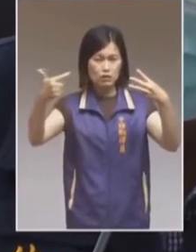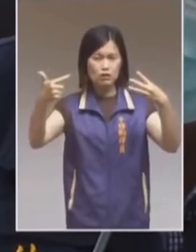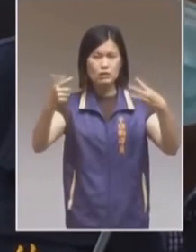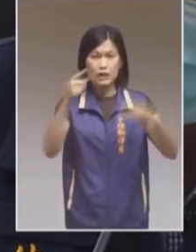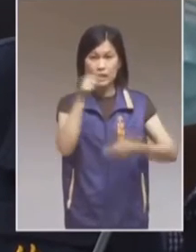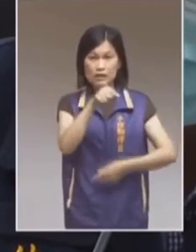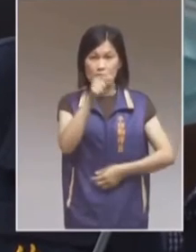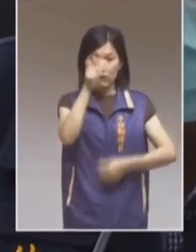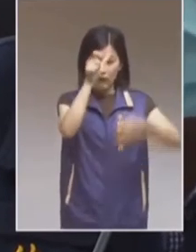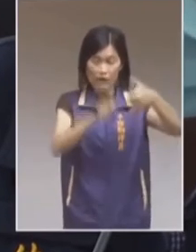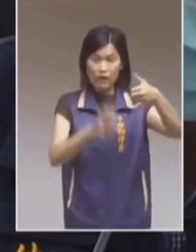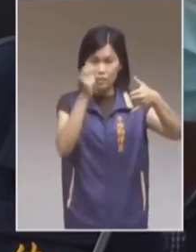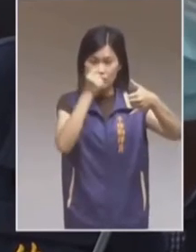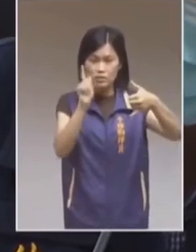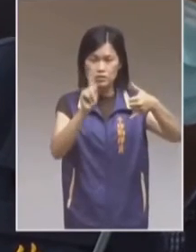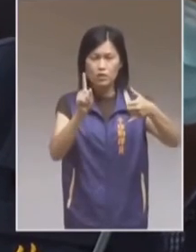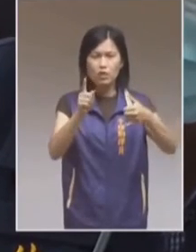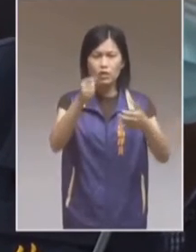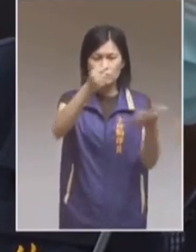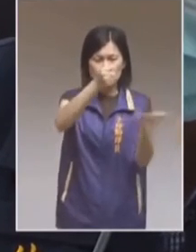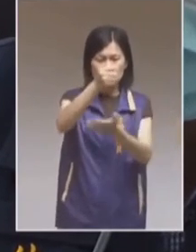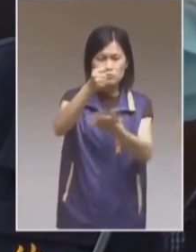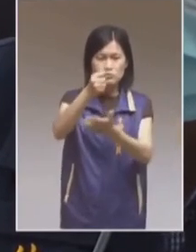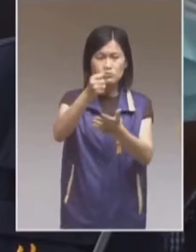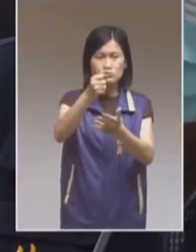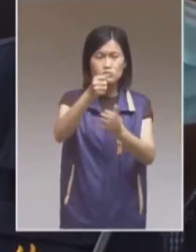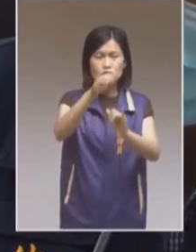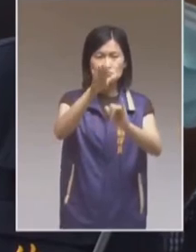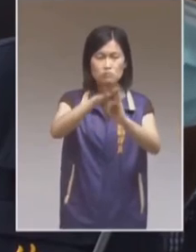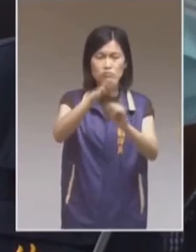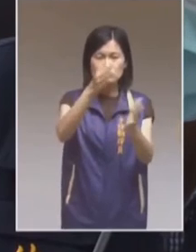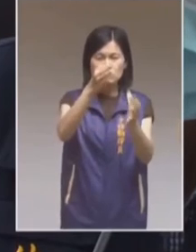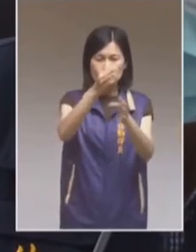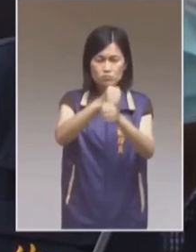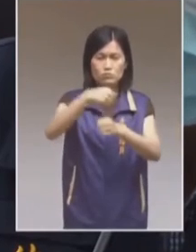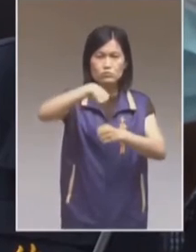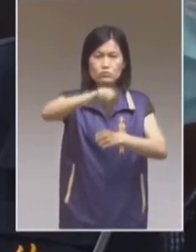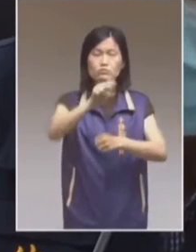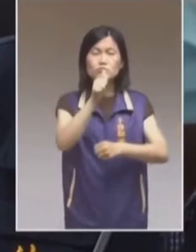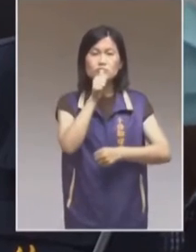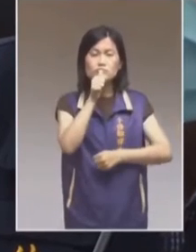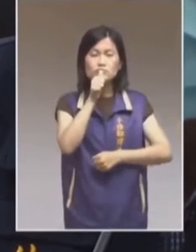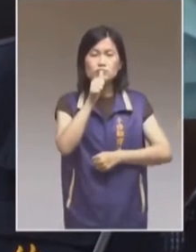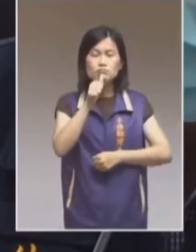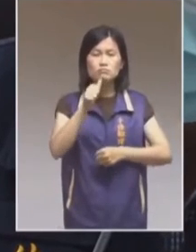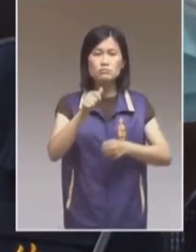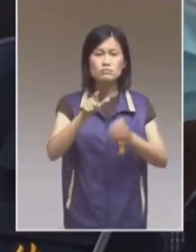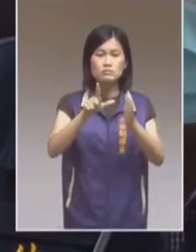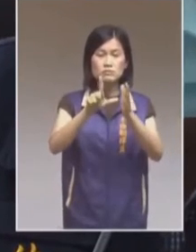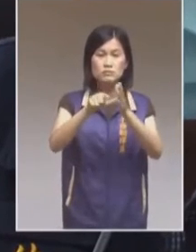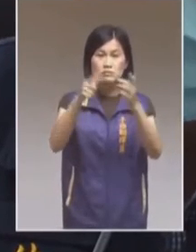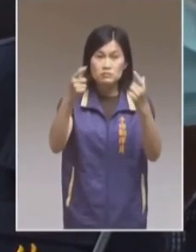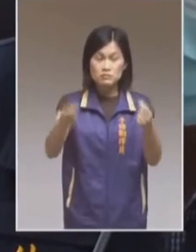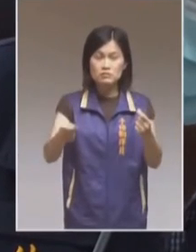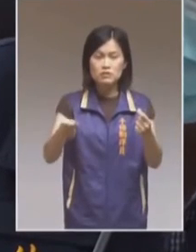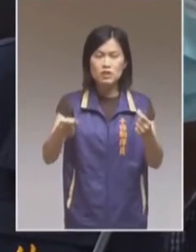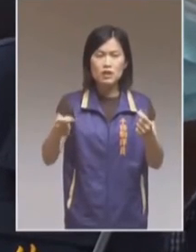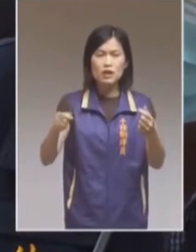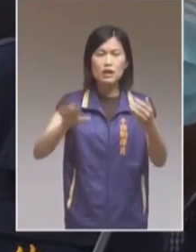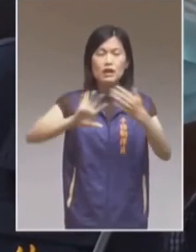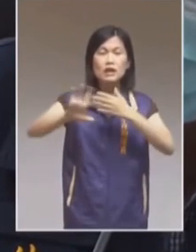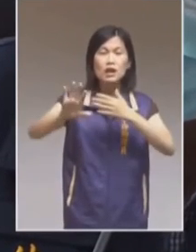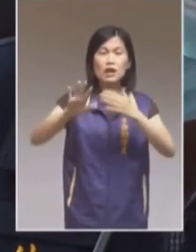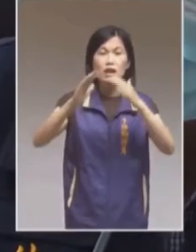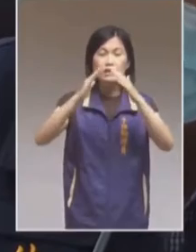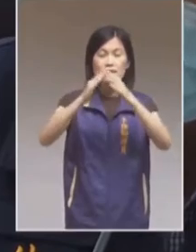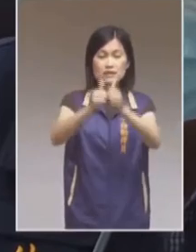别，那他是在清明连假的时候回到他的家乡，那在同时间也有多名家族成员